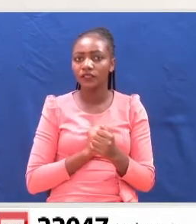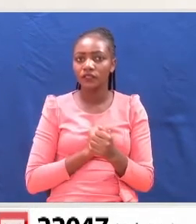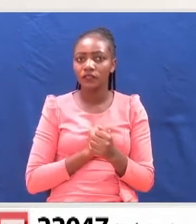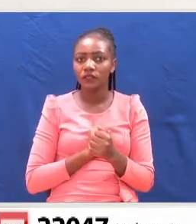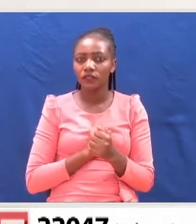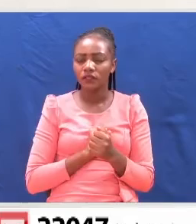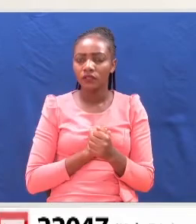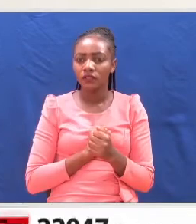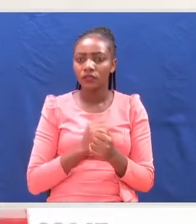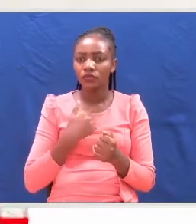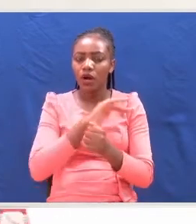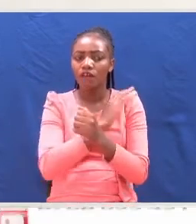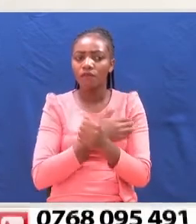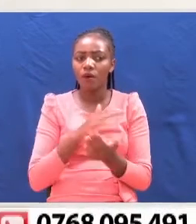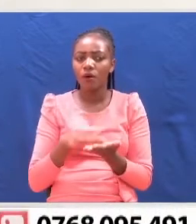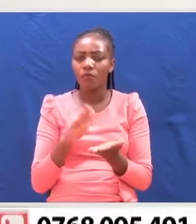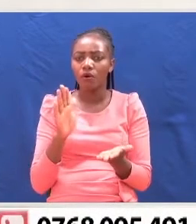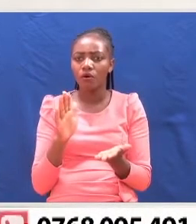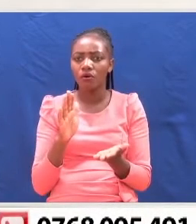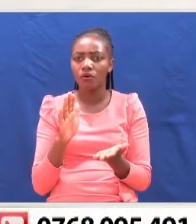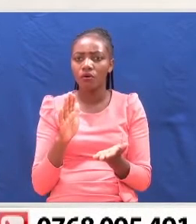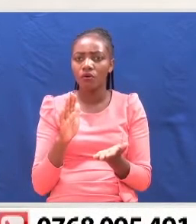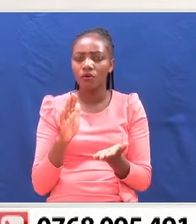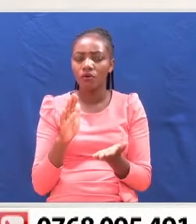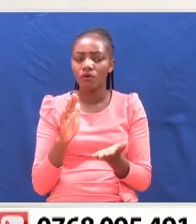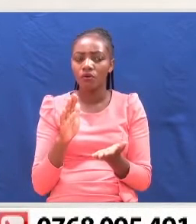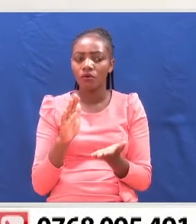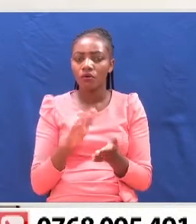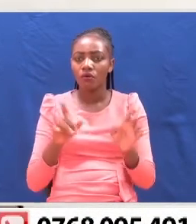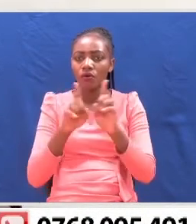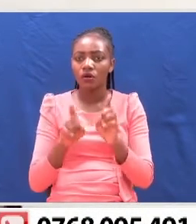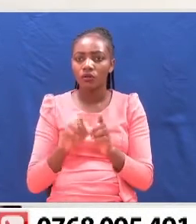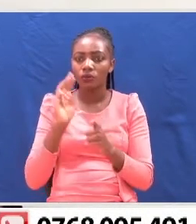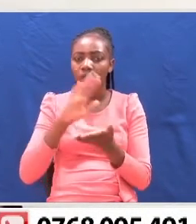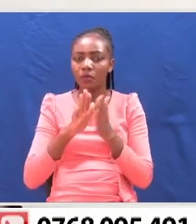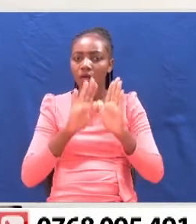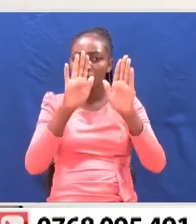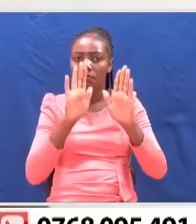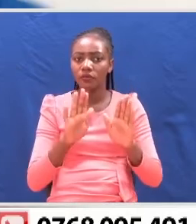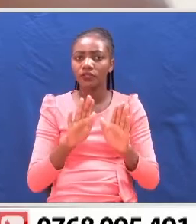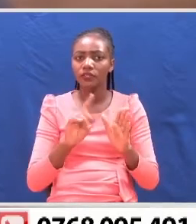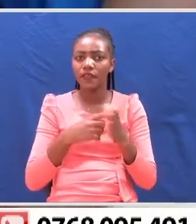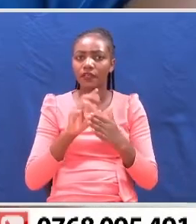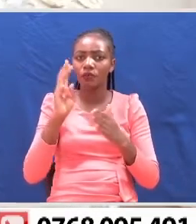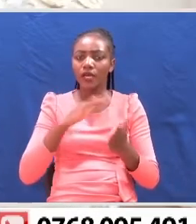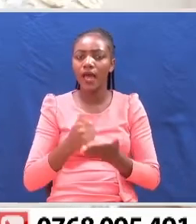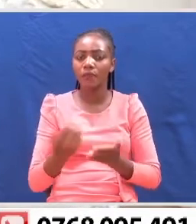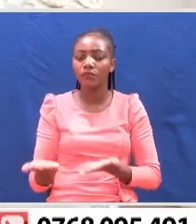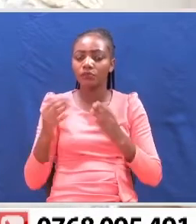zaidi kuliko vile lipo saizi ama vile imependekezwa, itakuwa ni ya muhimu sana, itasaidia ugatusi kuweza